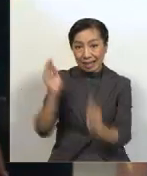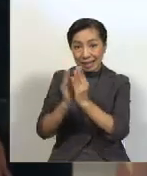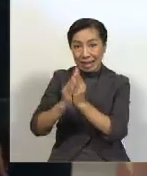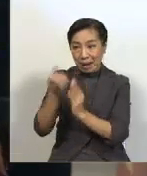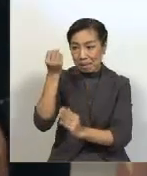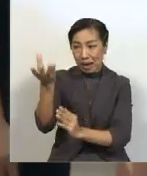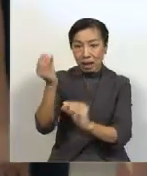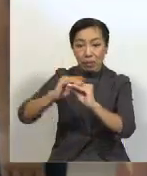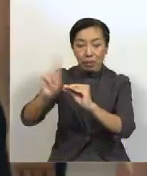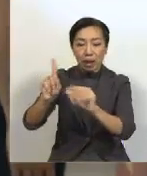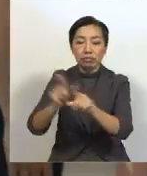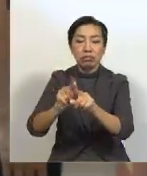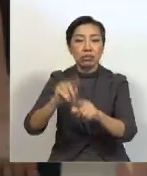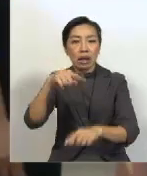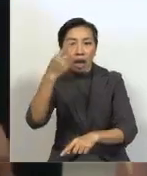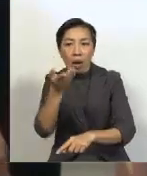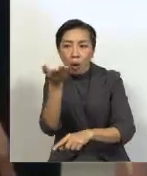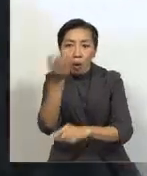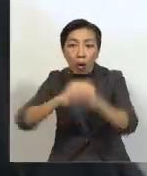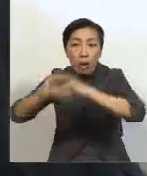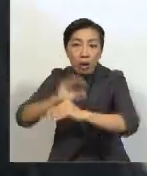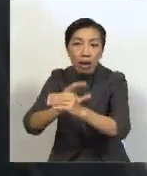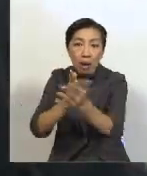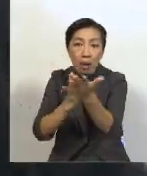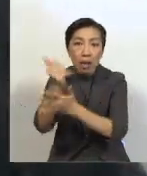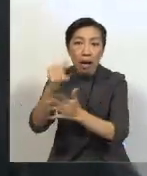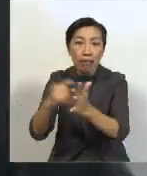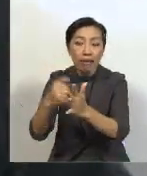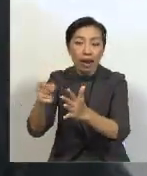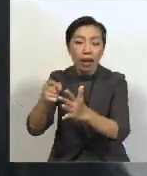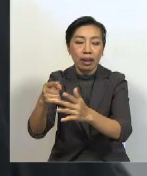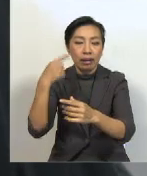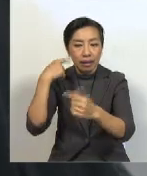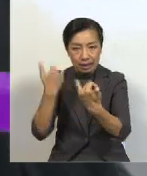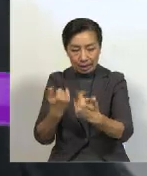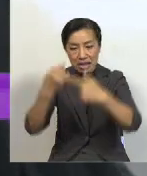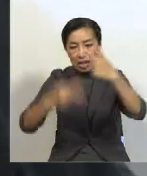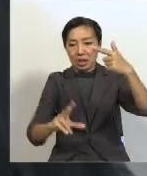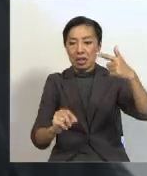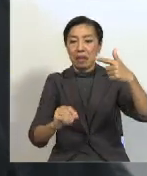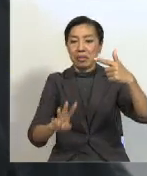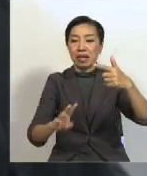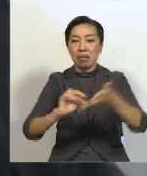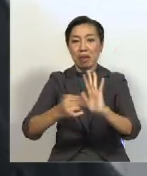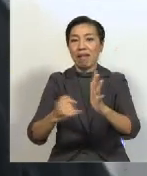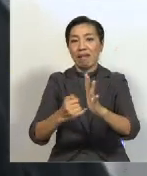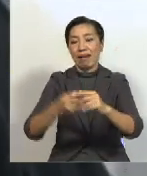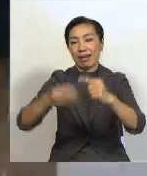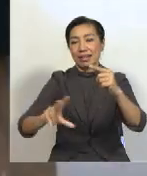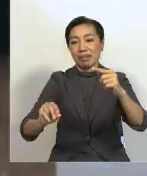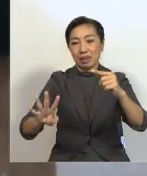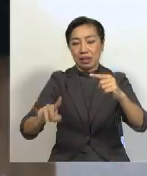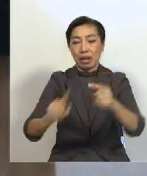ขึ้นได้แก่การขออนุญาตการก่อสร้างก็ดีขึ้นถึง33อันดับค่ะมาอยู่ที่อันดับที่34ได้ไปเ